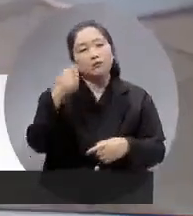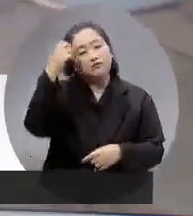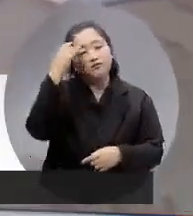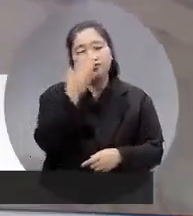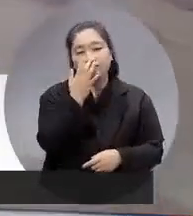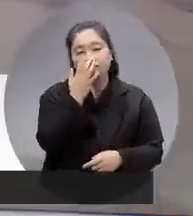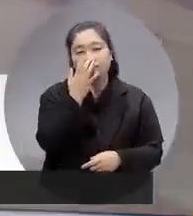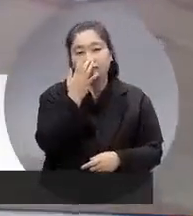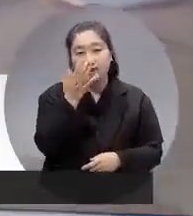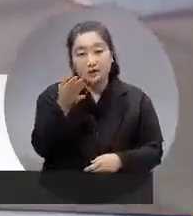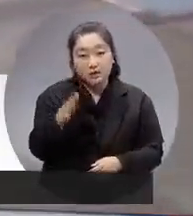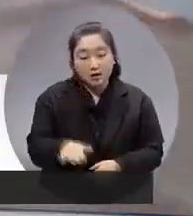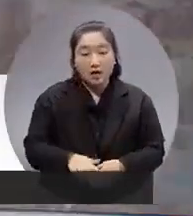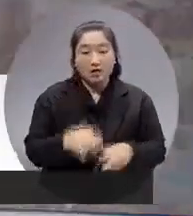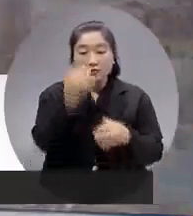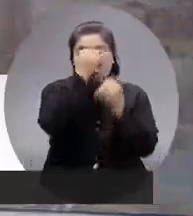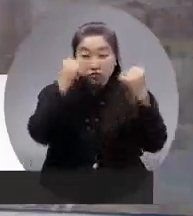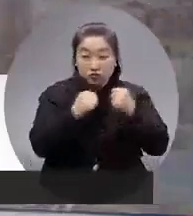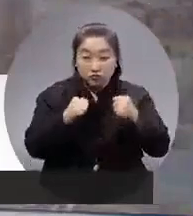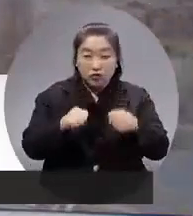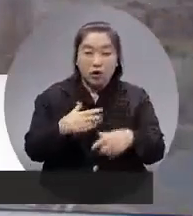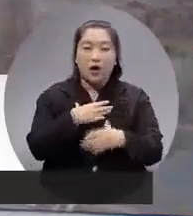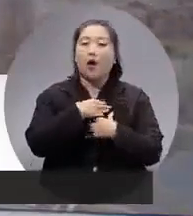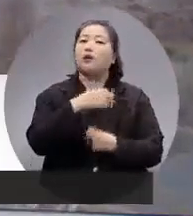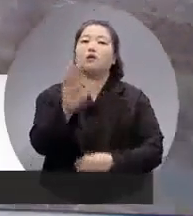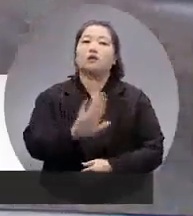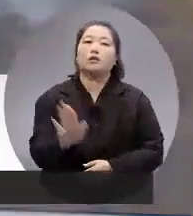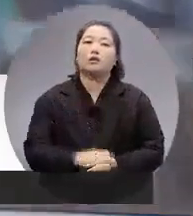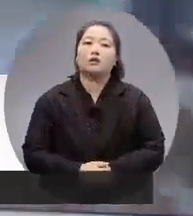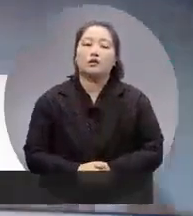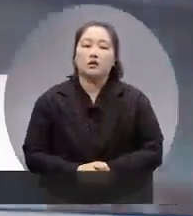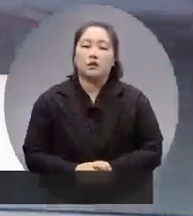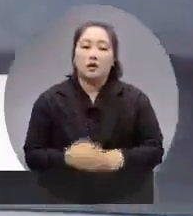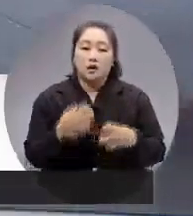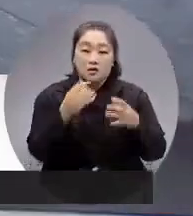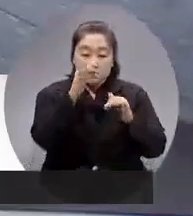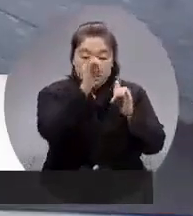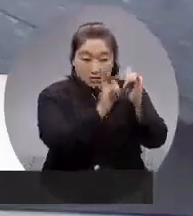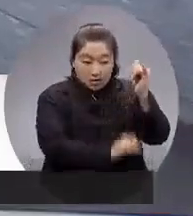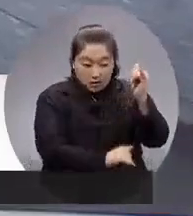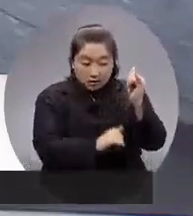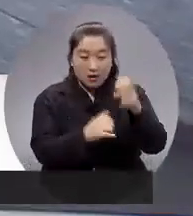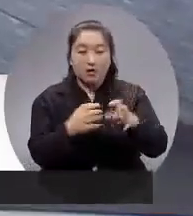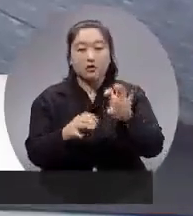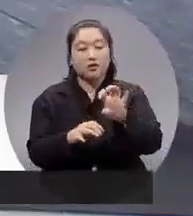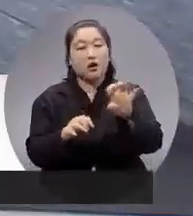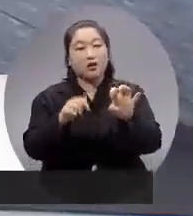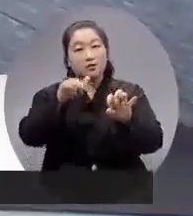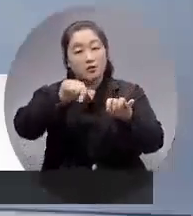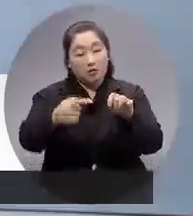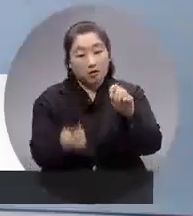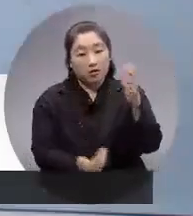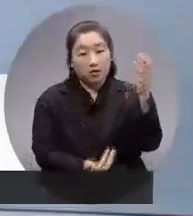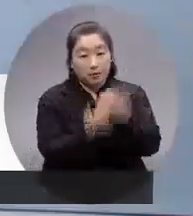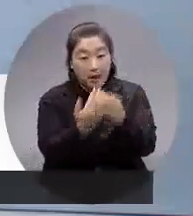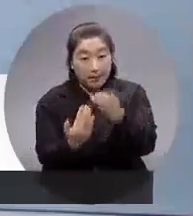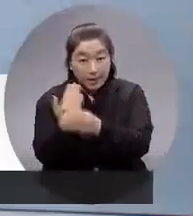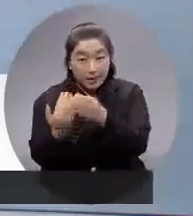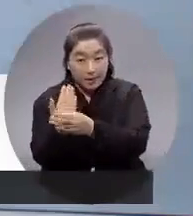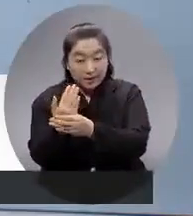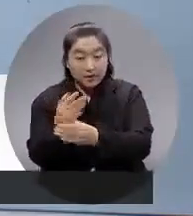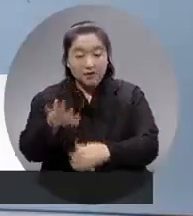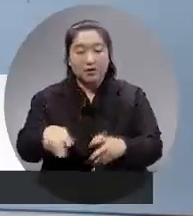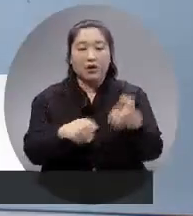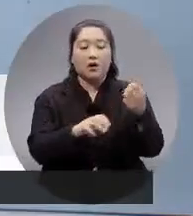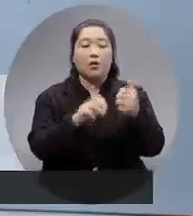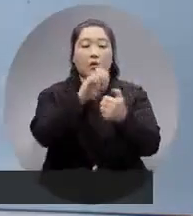하지만 충북도 안심할 순 없습니다 관측이라 지금까지 40권 넘는 지진이 발생했는데 이중